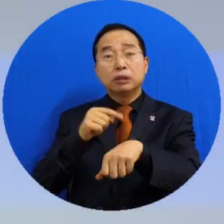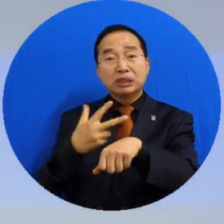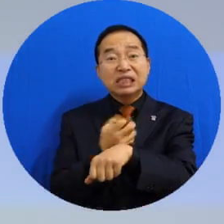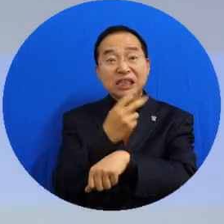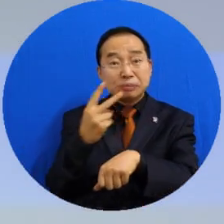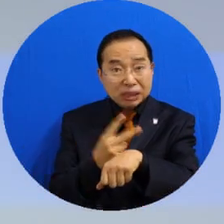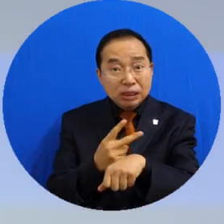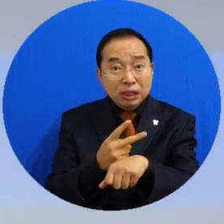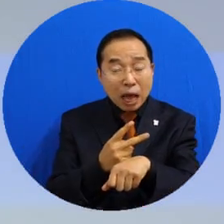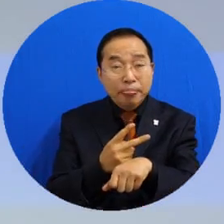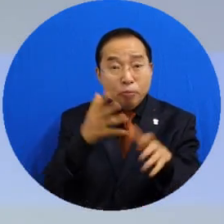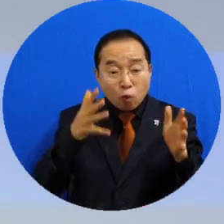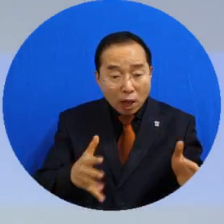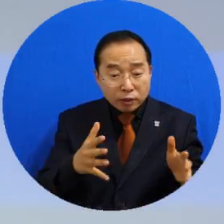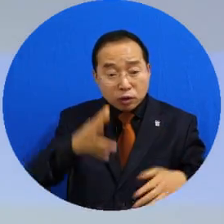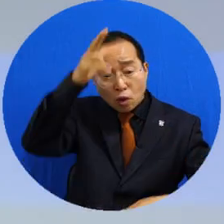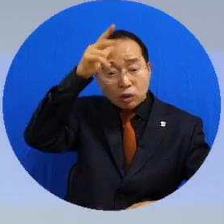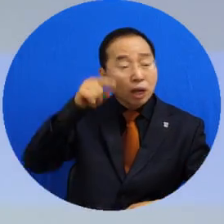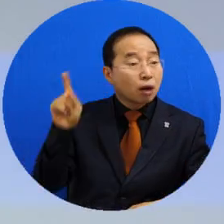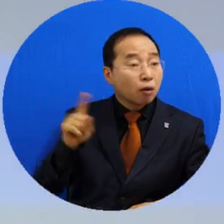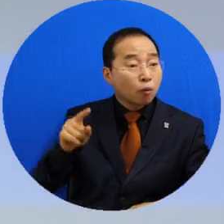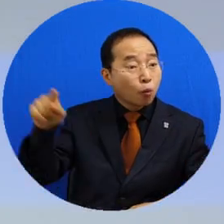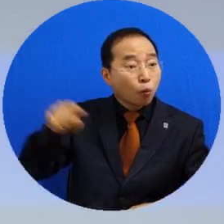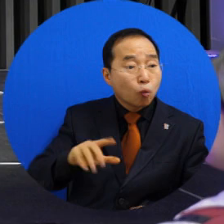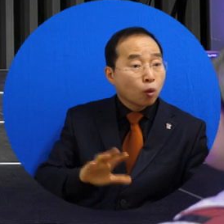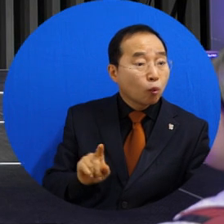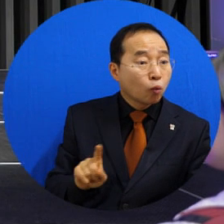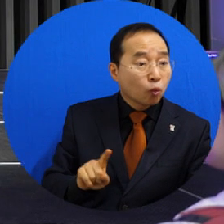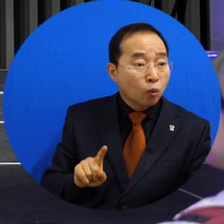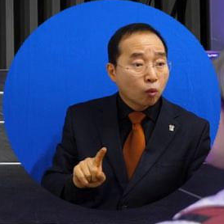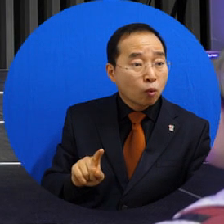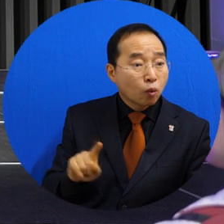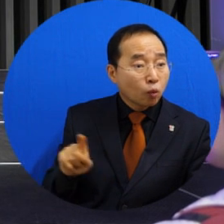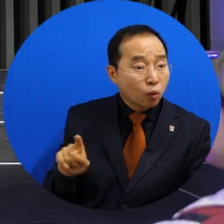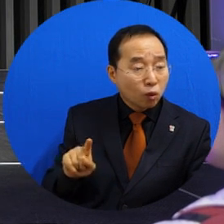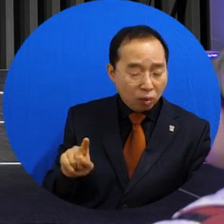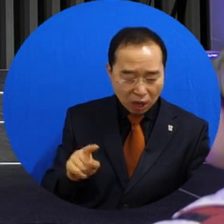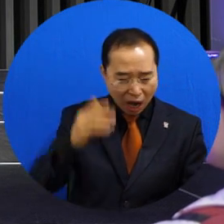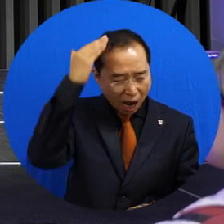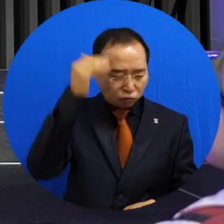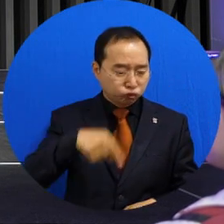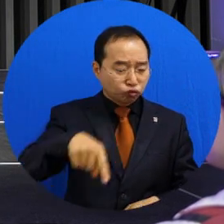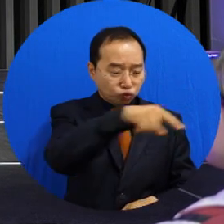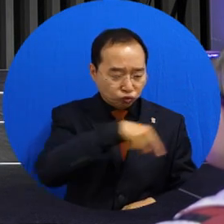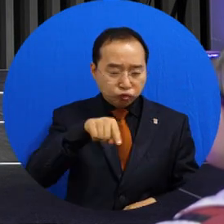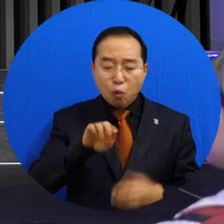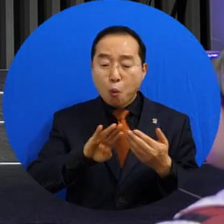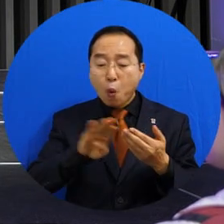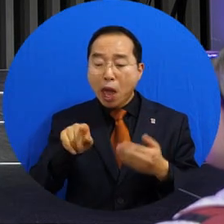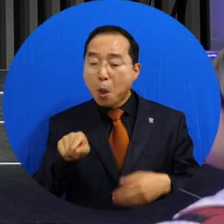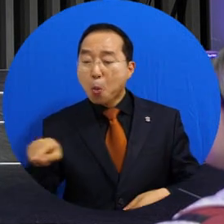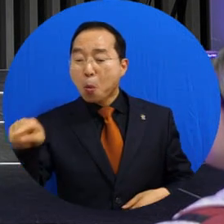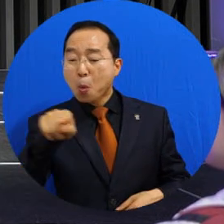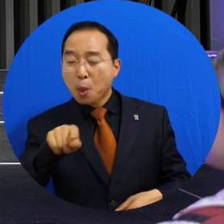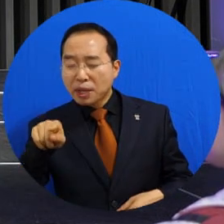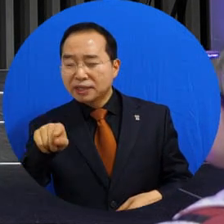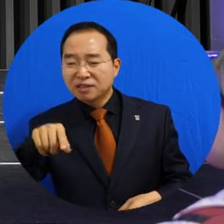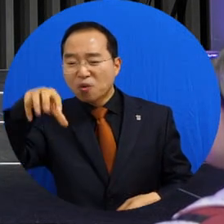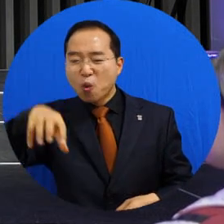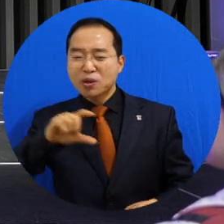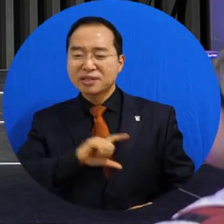72시간 동안 공권력, 경찰 부대가 어디 갔는지 아세요? 코리아타운 바로 옆에 여러분 베벌리